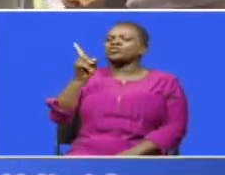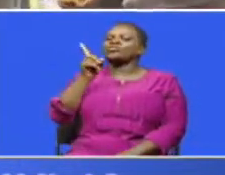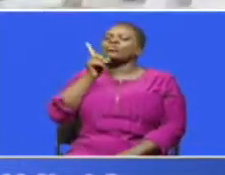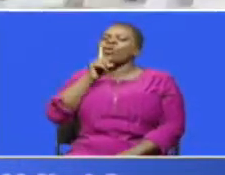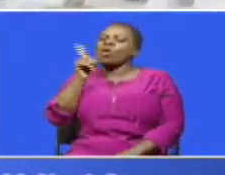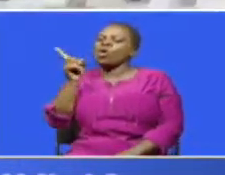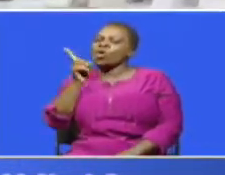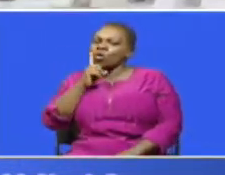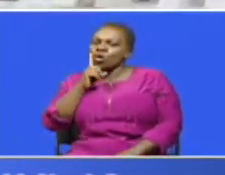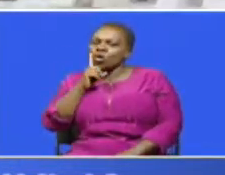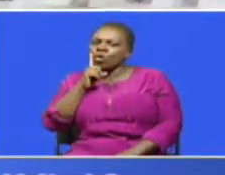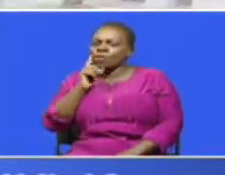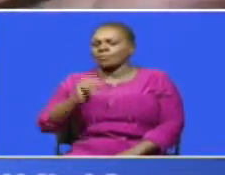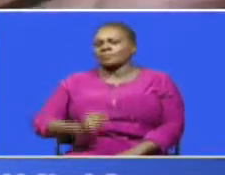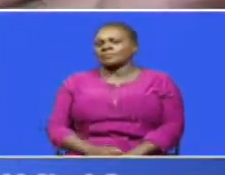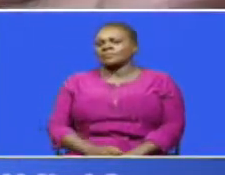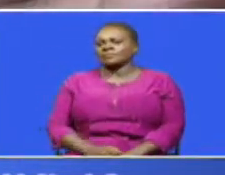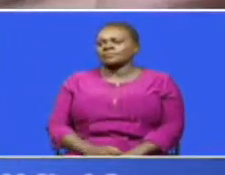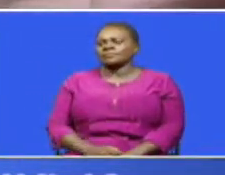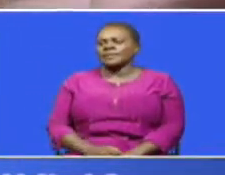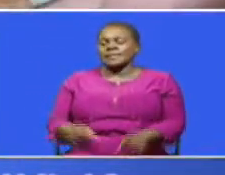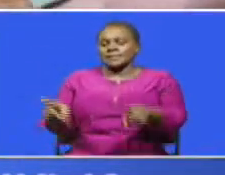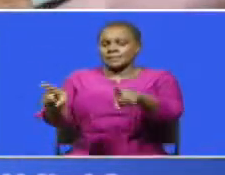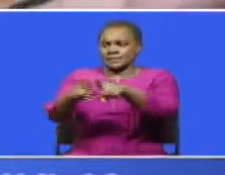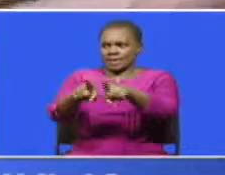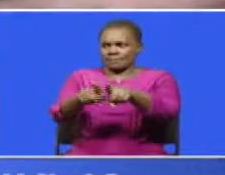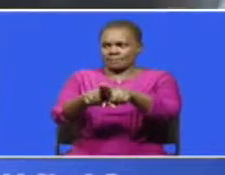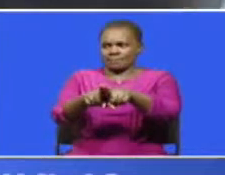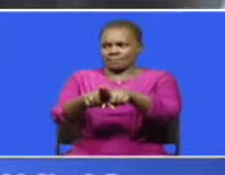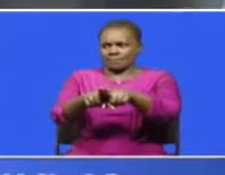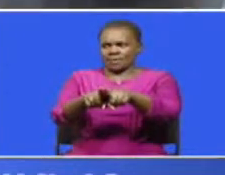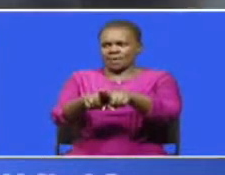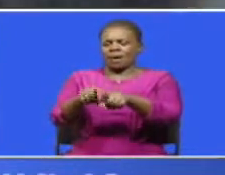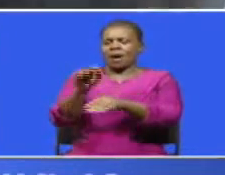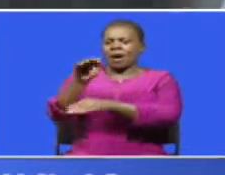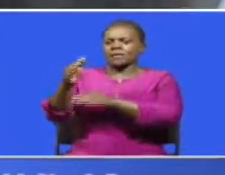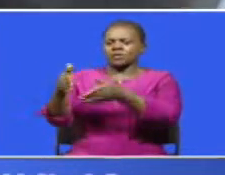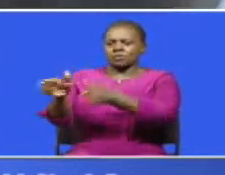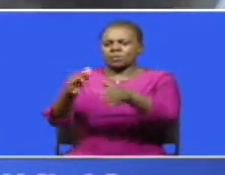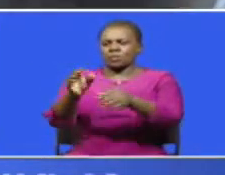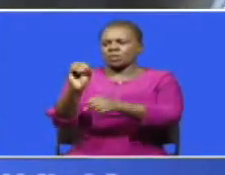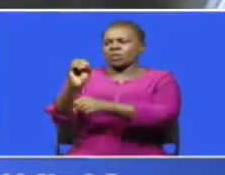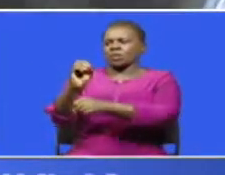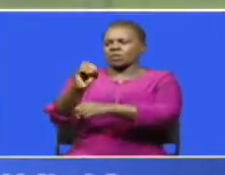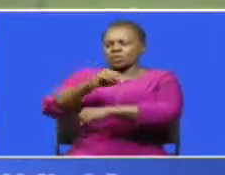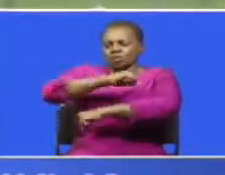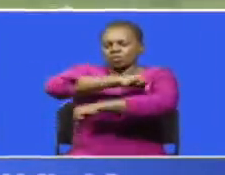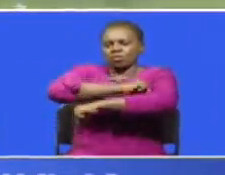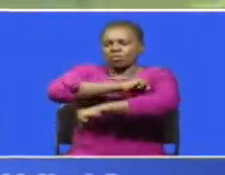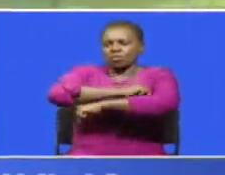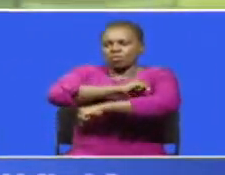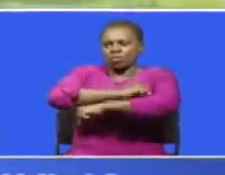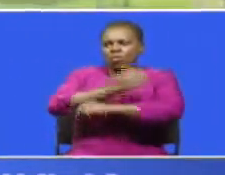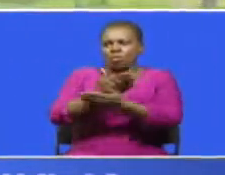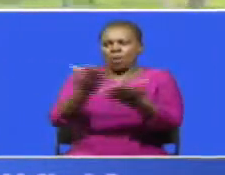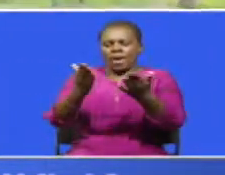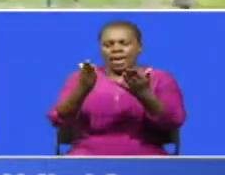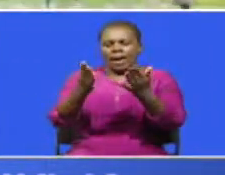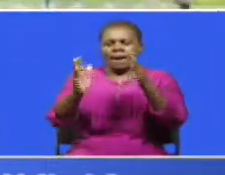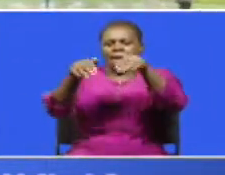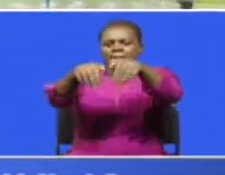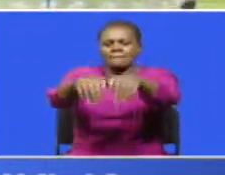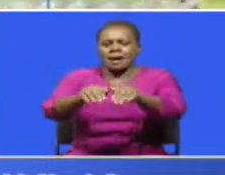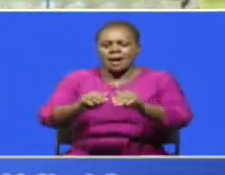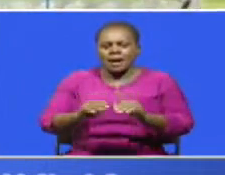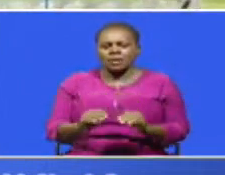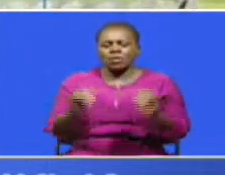alitarajiwa kuzikwa mnamo Jumamosi. Vile vile tayari walikuwa wameomba nafasi katika shule ya msingi ya Nyawa ambapo mazishi ya